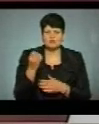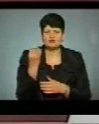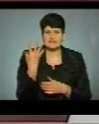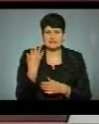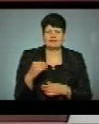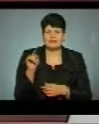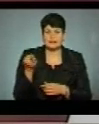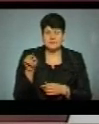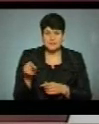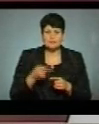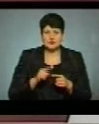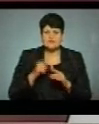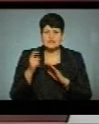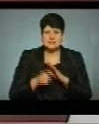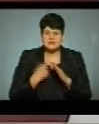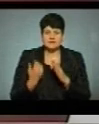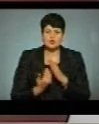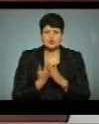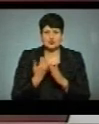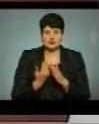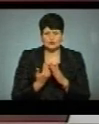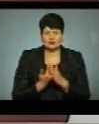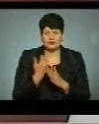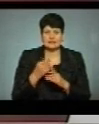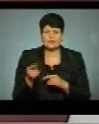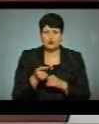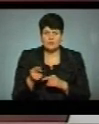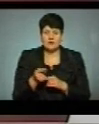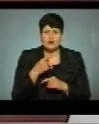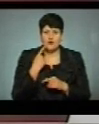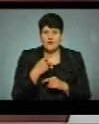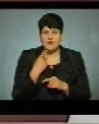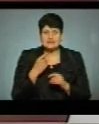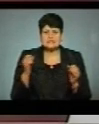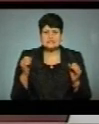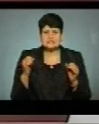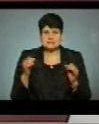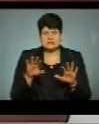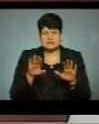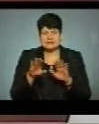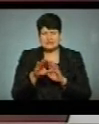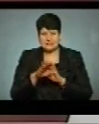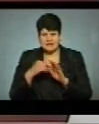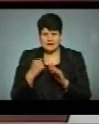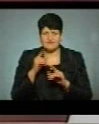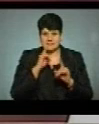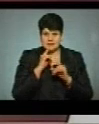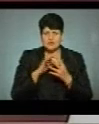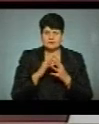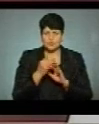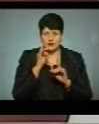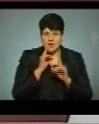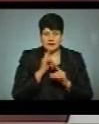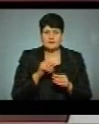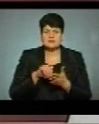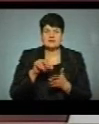14 днів. Про це він дізнався із новинного сайту Тернополя. Тому, каже Петро Осіпчук, скликав позачергову сесію селищної ради. Представник